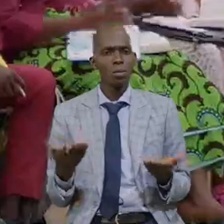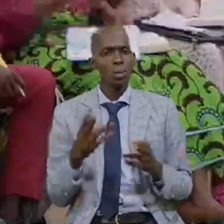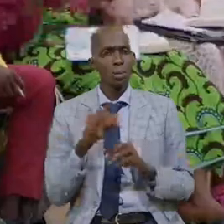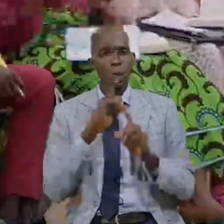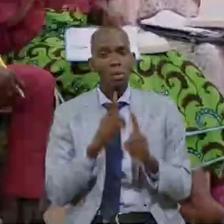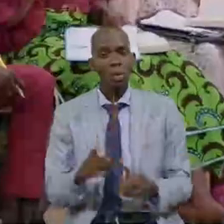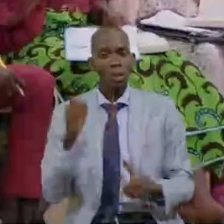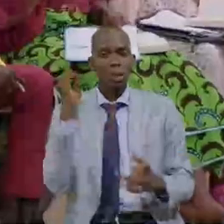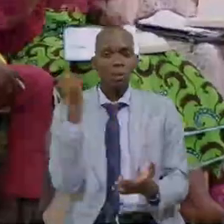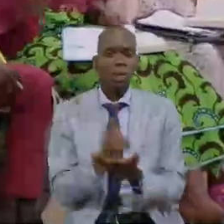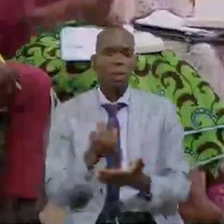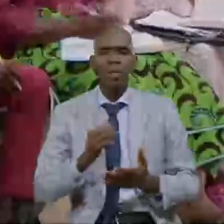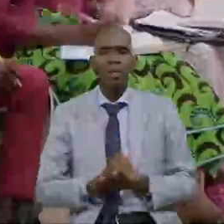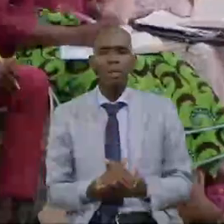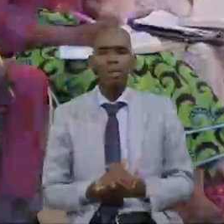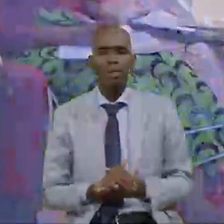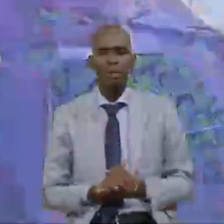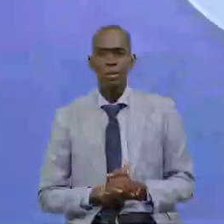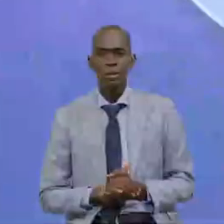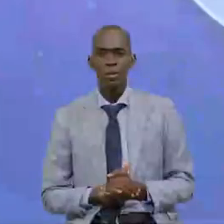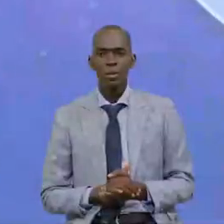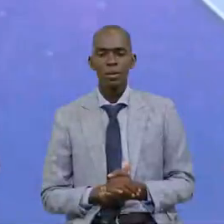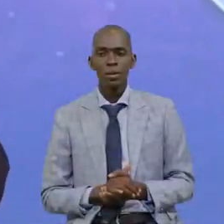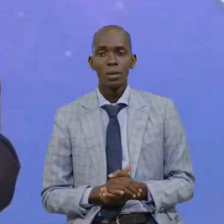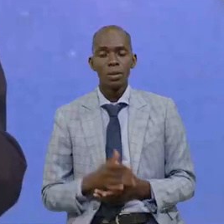Tu n'as pas dit amen à cela pour toi?